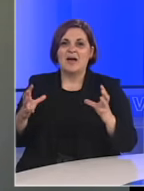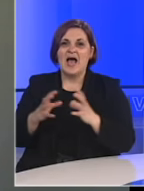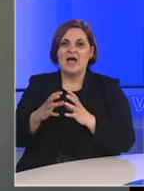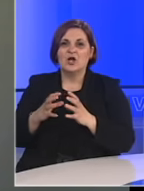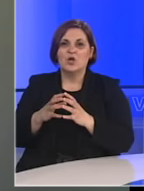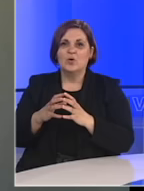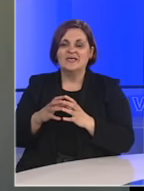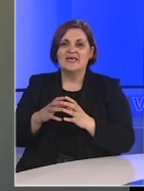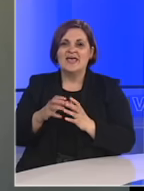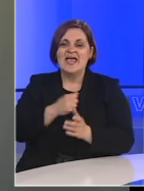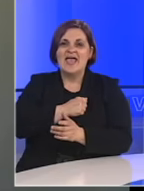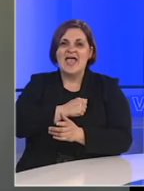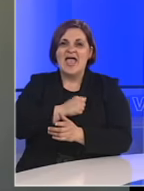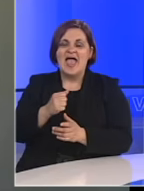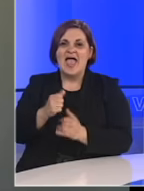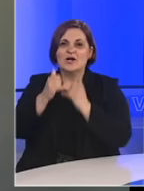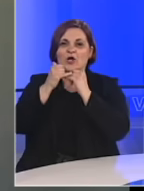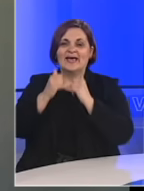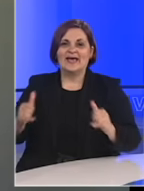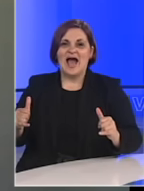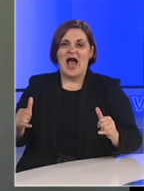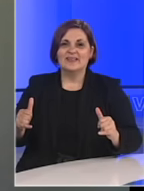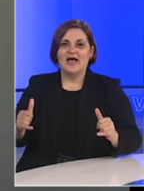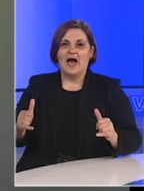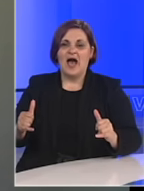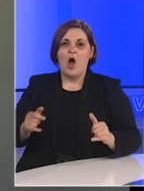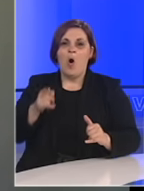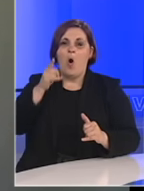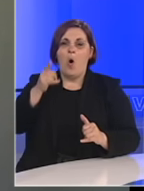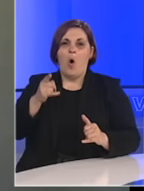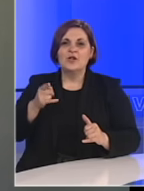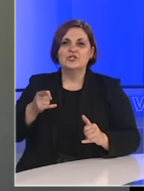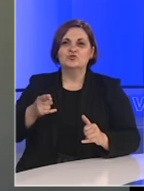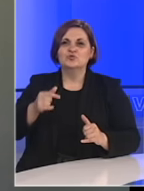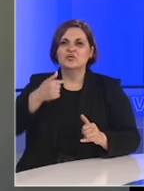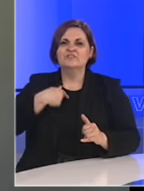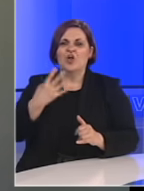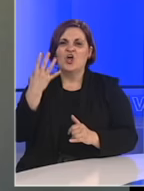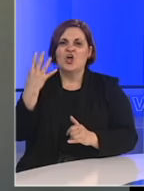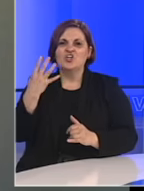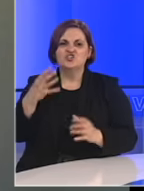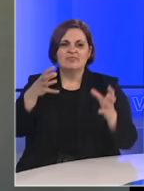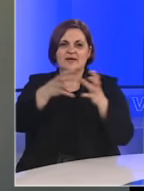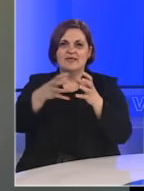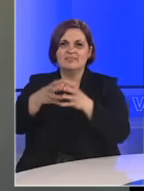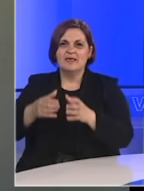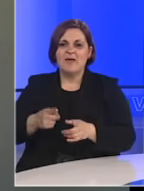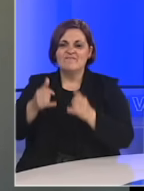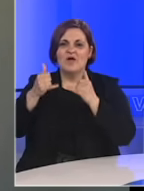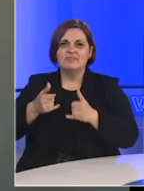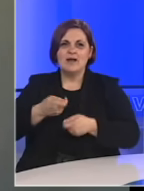grupa Heroji grada, dakle, oni su angažirali svoja četiri tima i evo